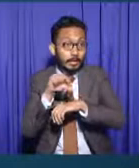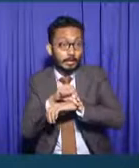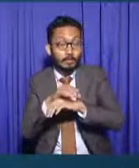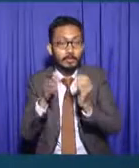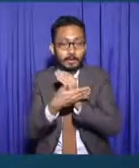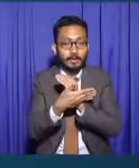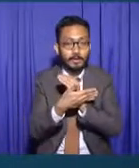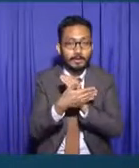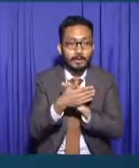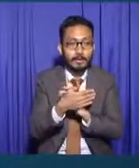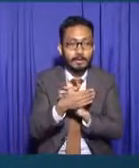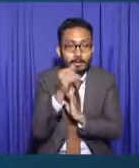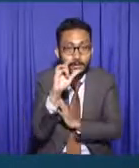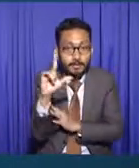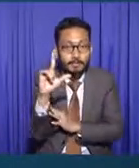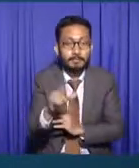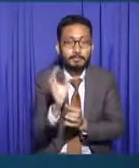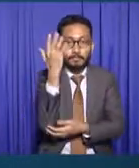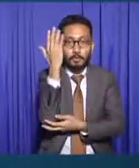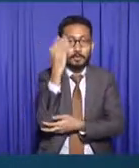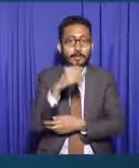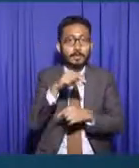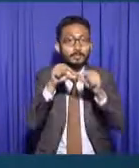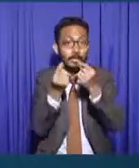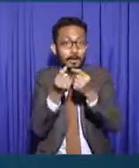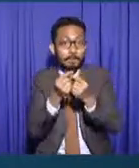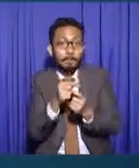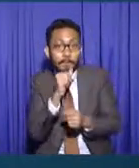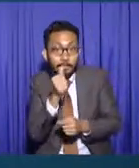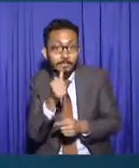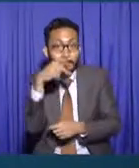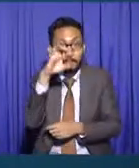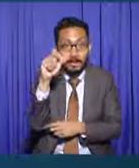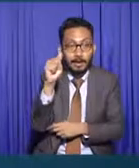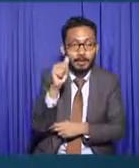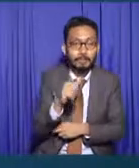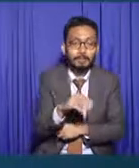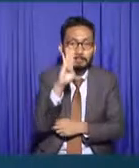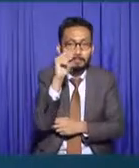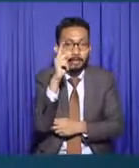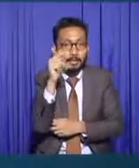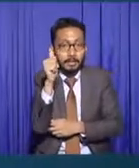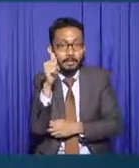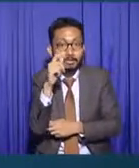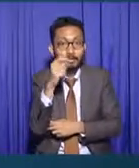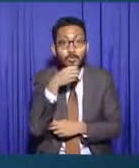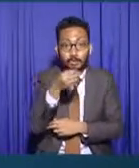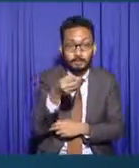ialah pokok kacang pie yang mempunyai